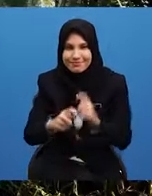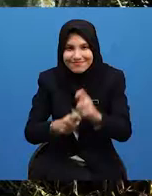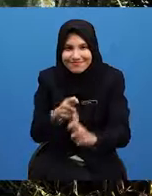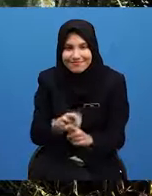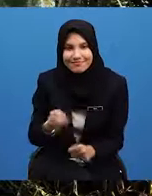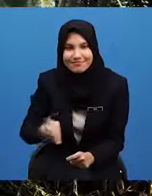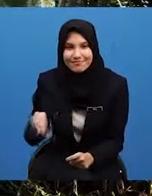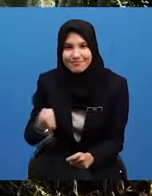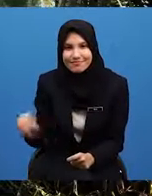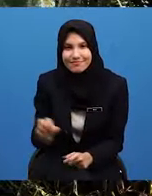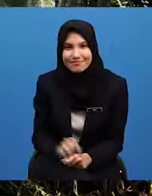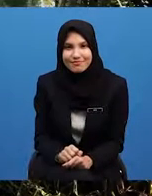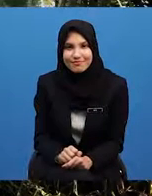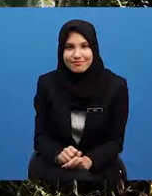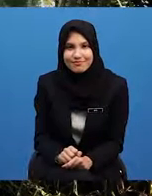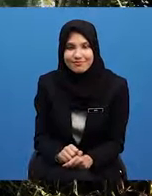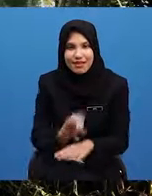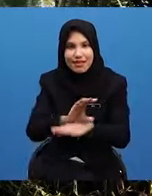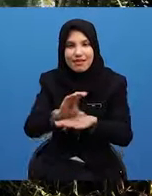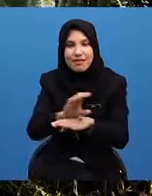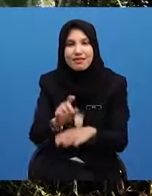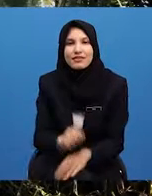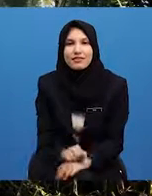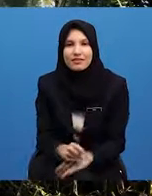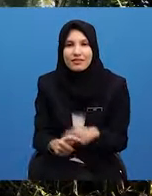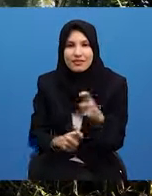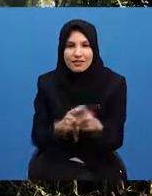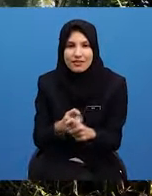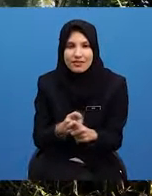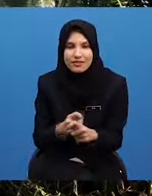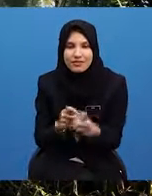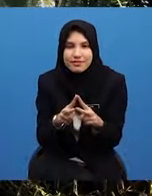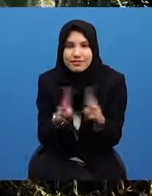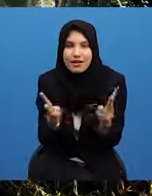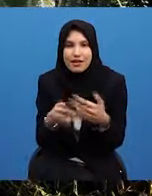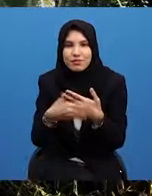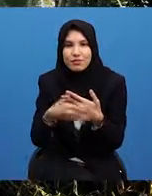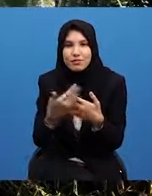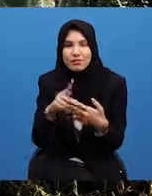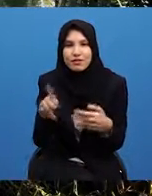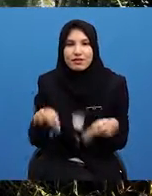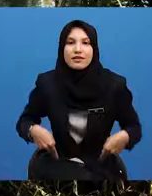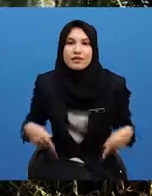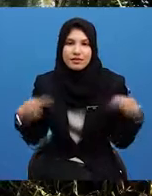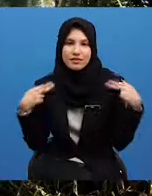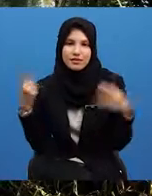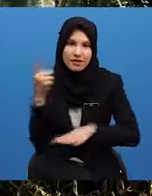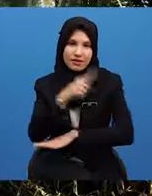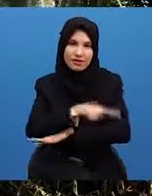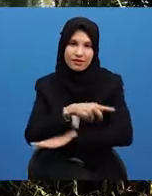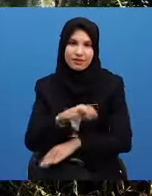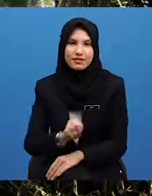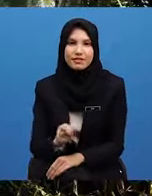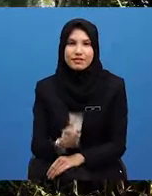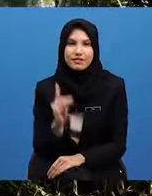ni, murid-murid? Penggunaan takal ini sangat memudahkan kehidupan harian